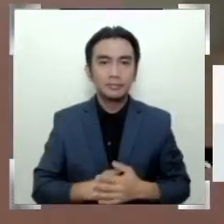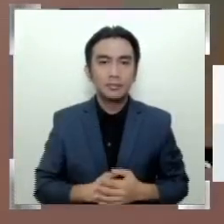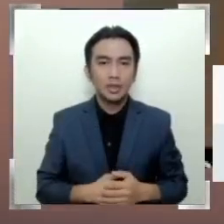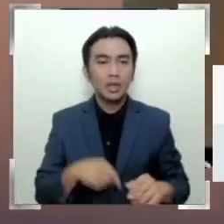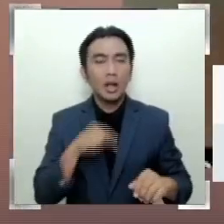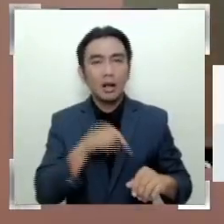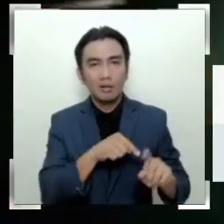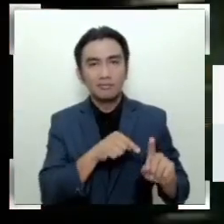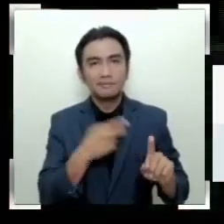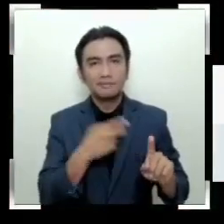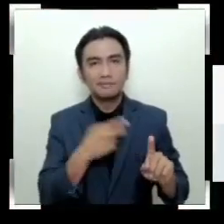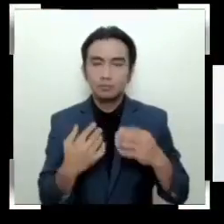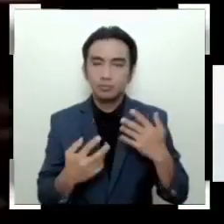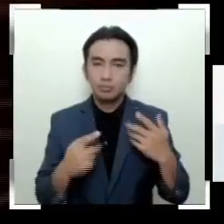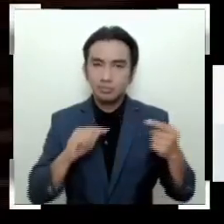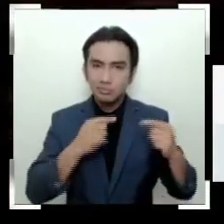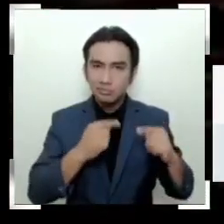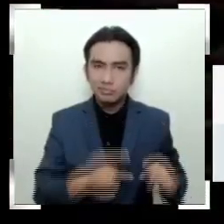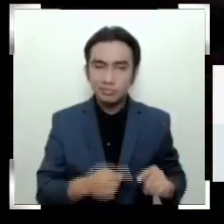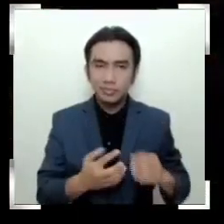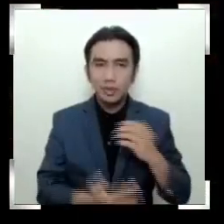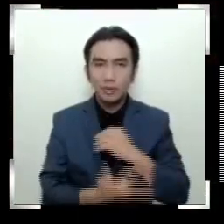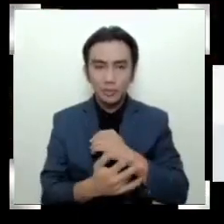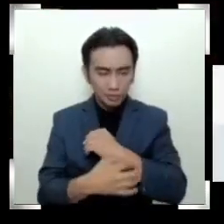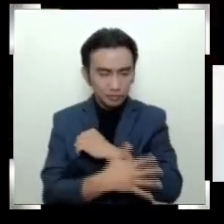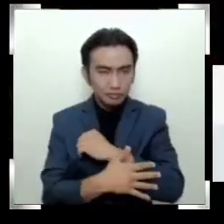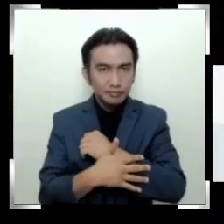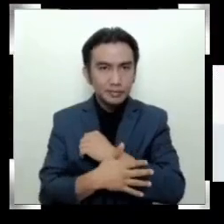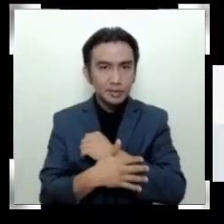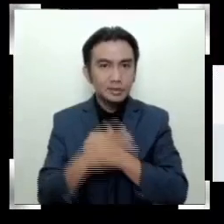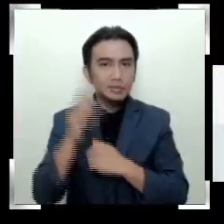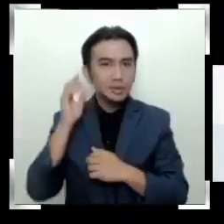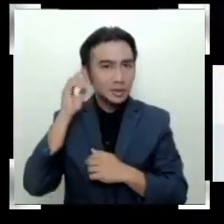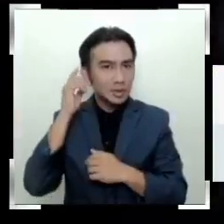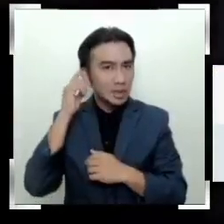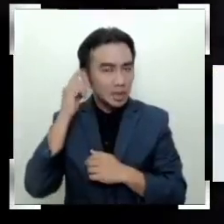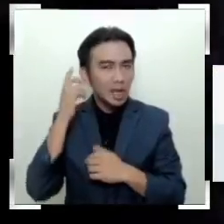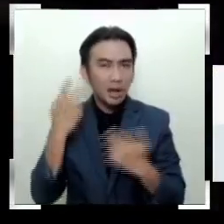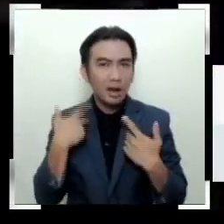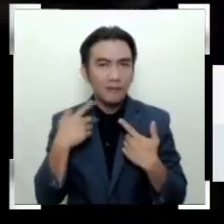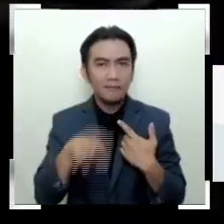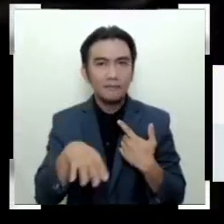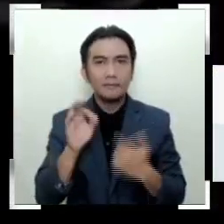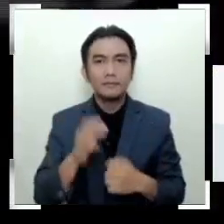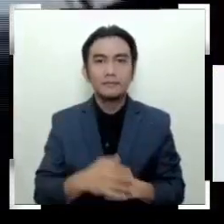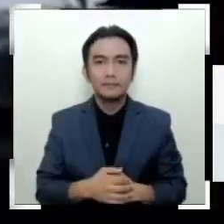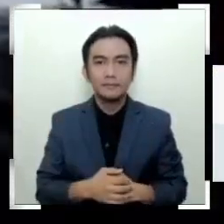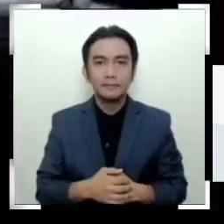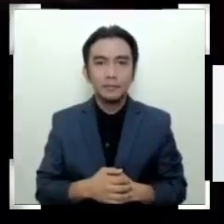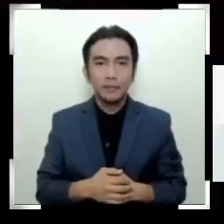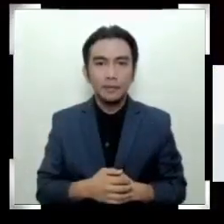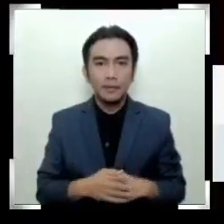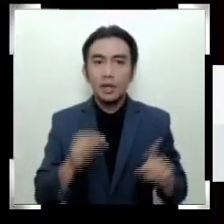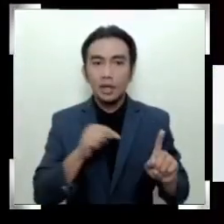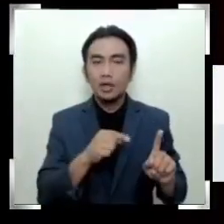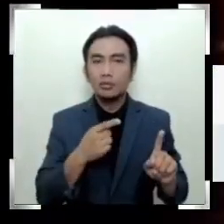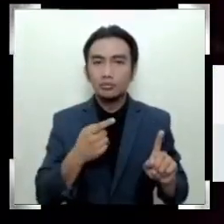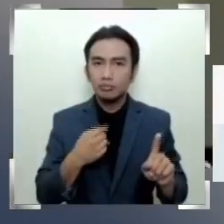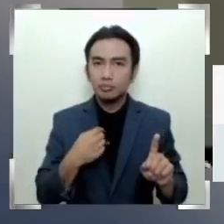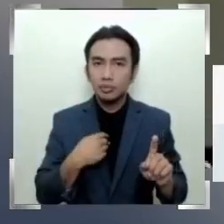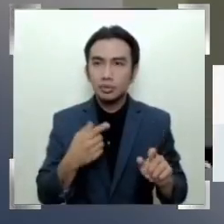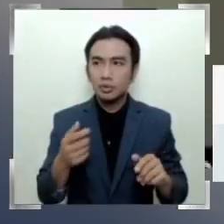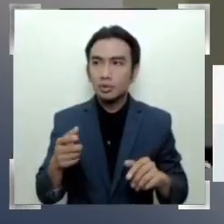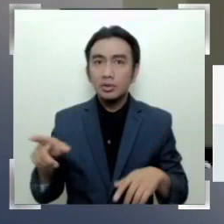at tenga. Pero may sentimiento ang bagong pulis. Hindi niya naramdaman na sumaklolo o naging alerto man lang ang crew ng